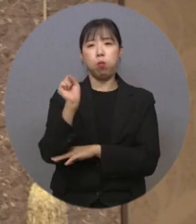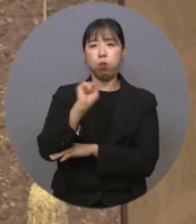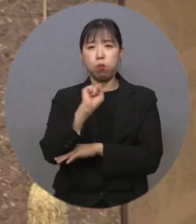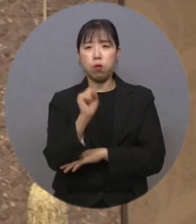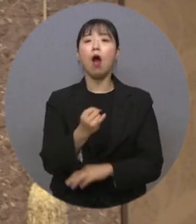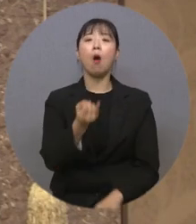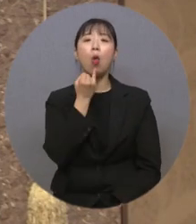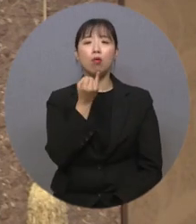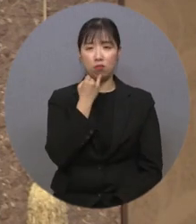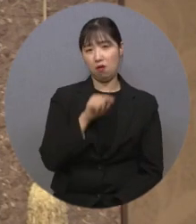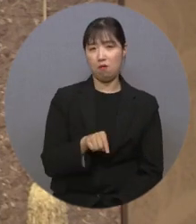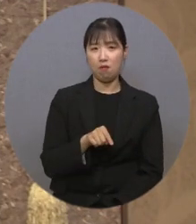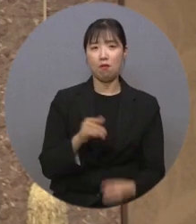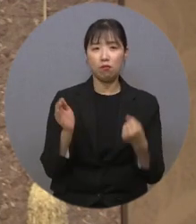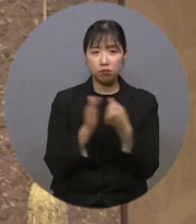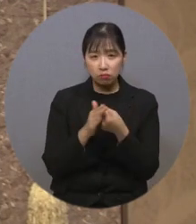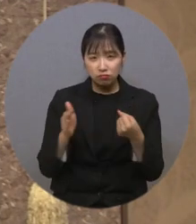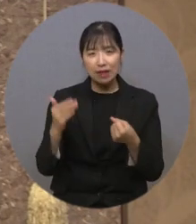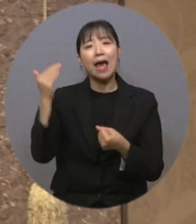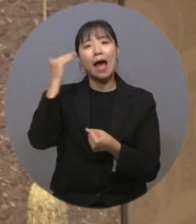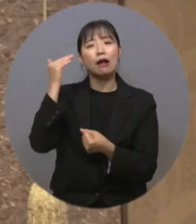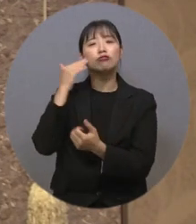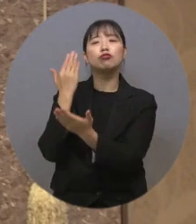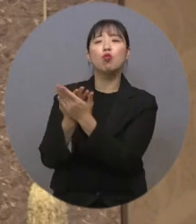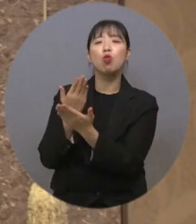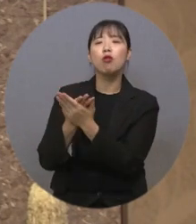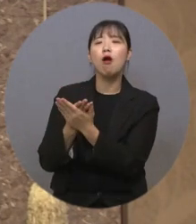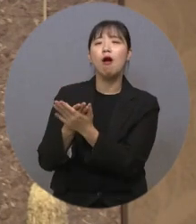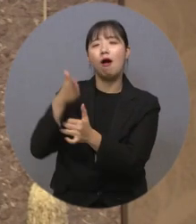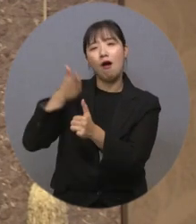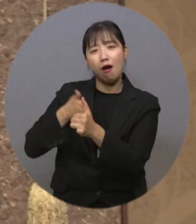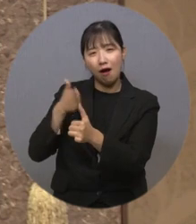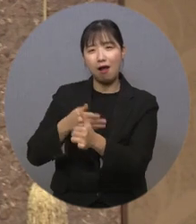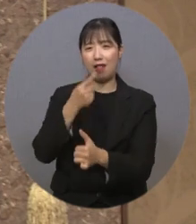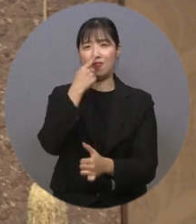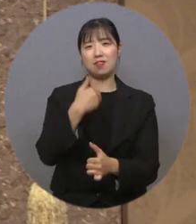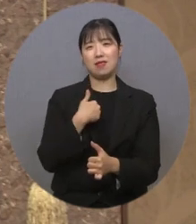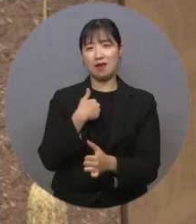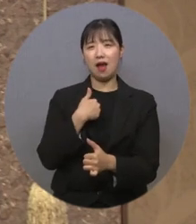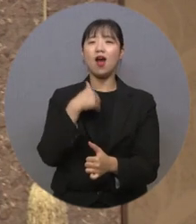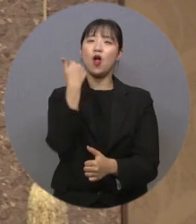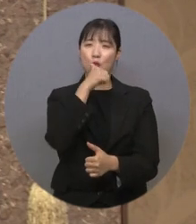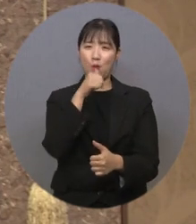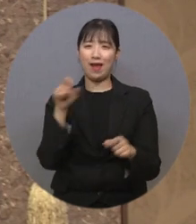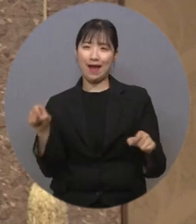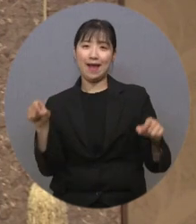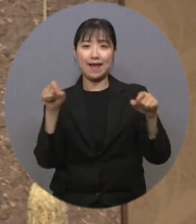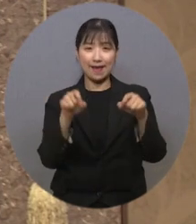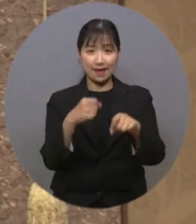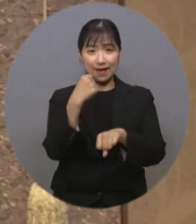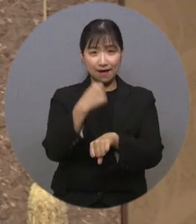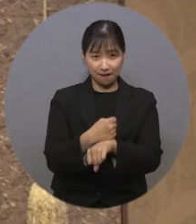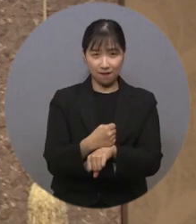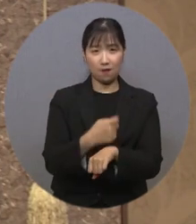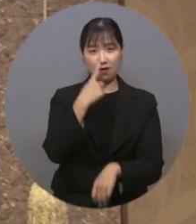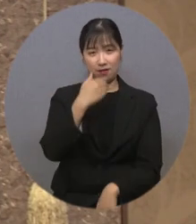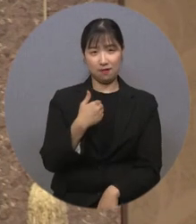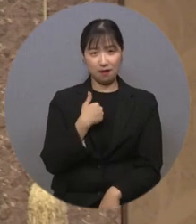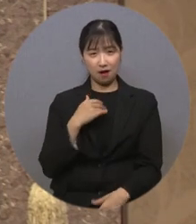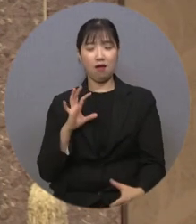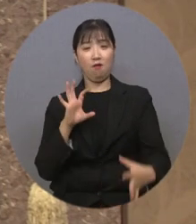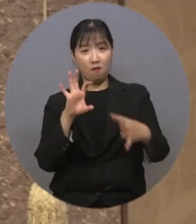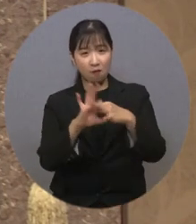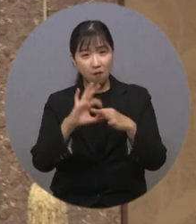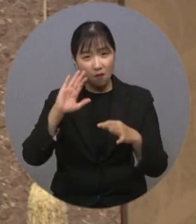괜찮은 성능이거든요. 네. 그러면 한국에다 요청을 하자 해가지고 저를 이제 소개를 해주었고 또 제가 또 연결이